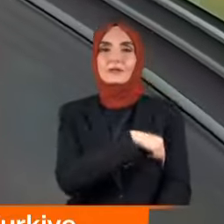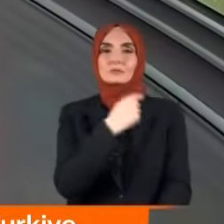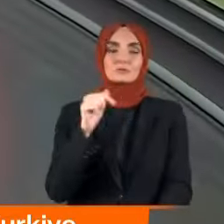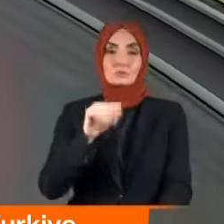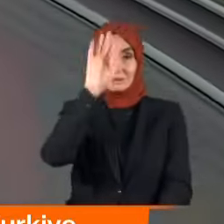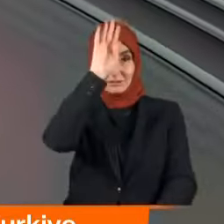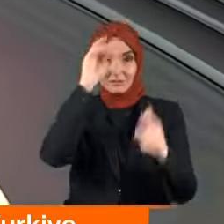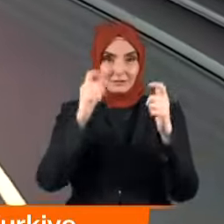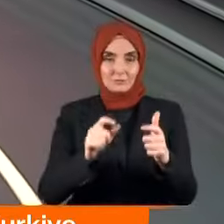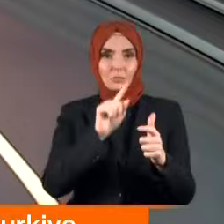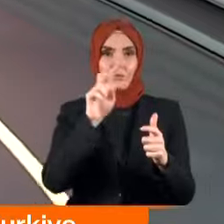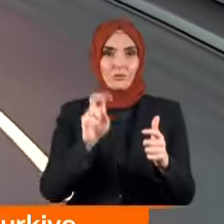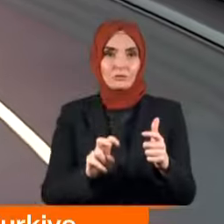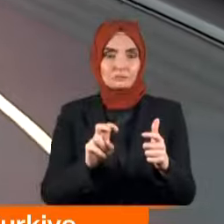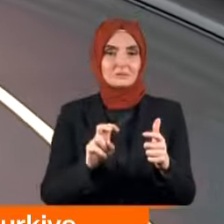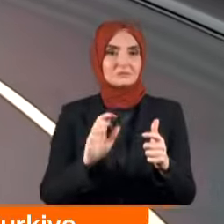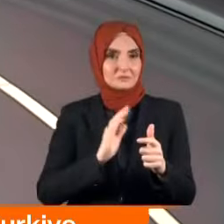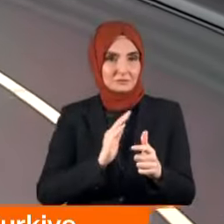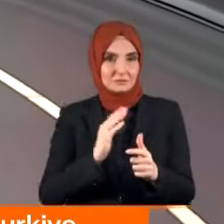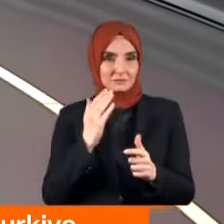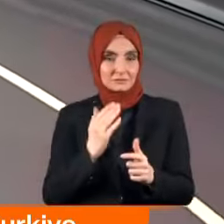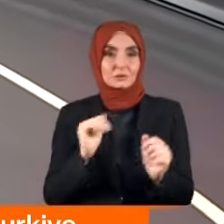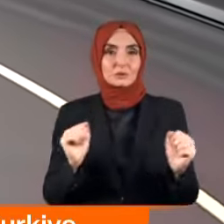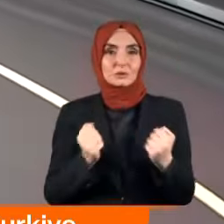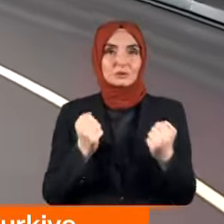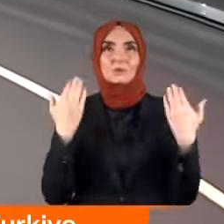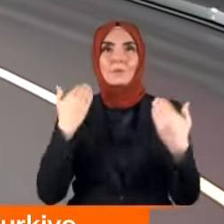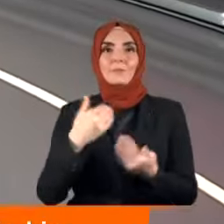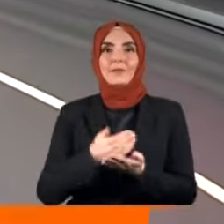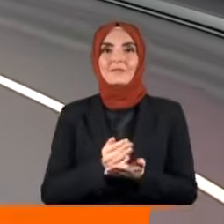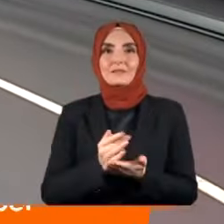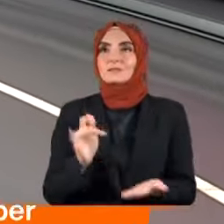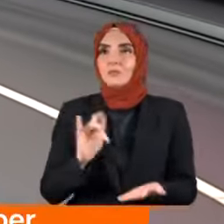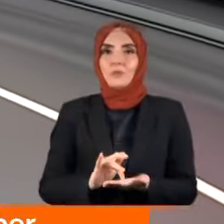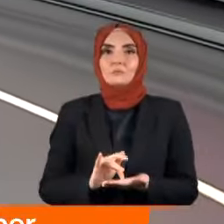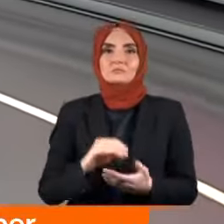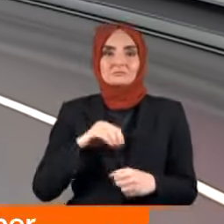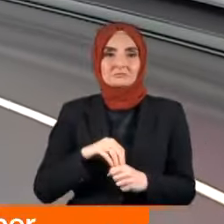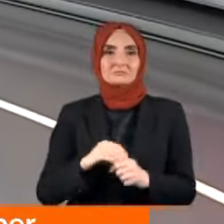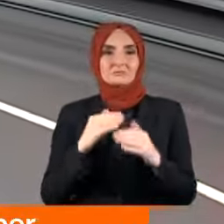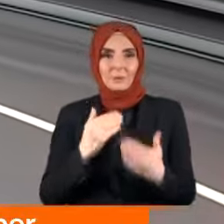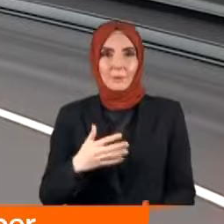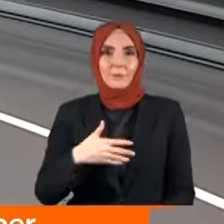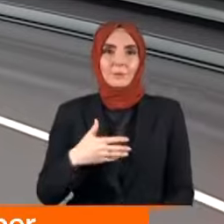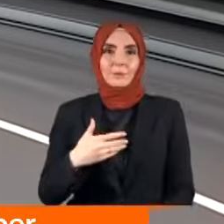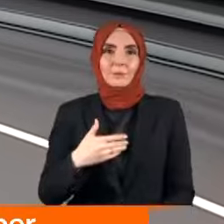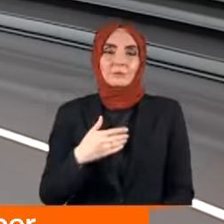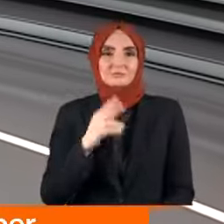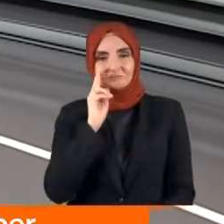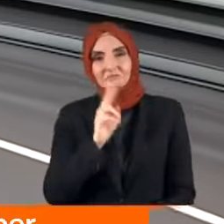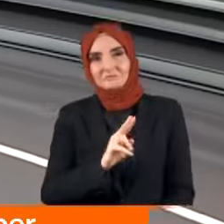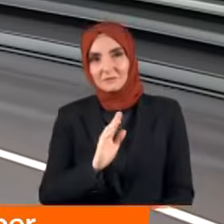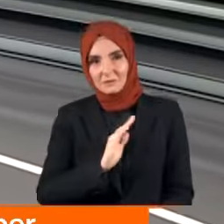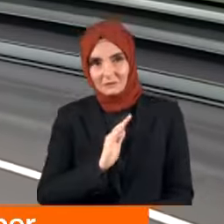Termometreler bugün İstanbul'da 18 dereceyi gördü. Kış mevsiminin tam ortasındayız ve bu bir yanıyla da tedirgin eden bir durum şüphesiz. Ama güneşli